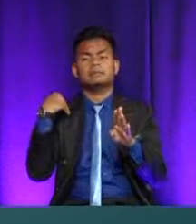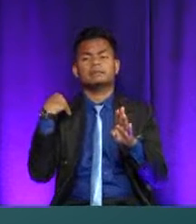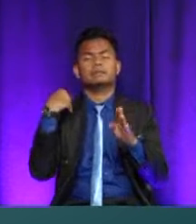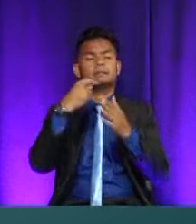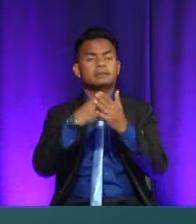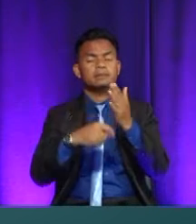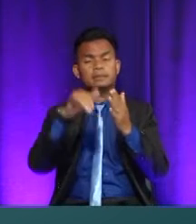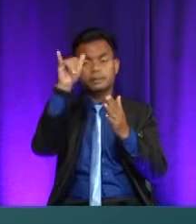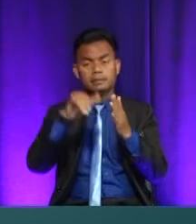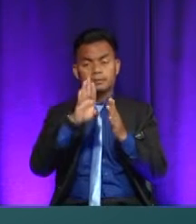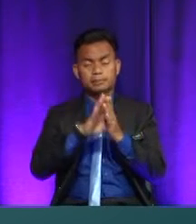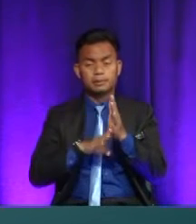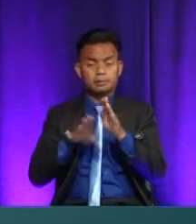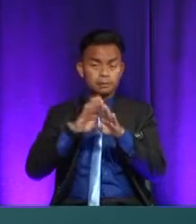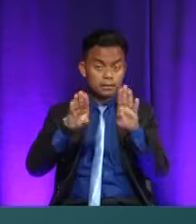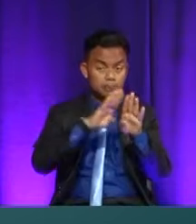berbeda-beda